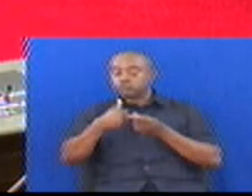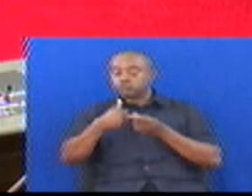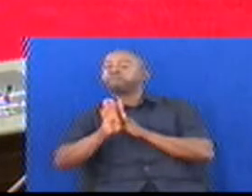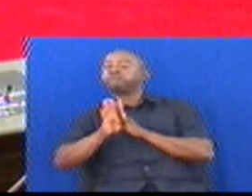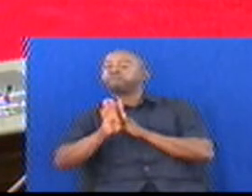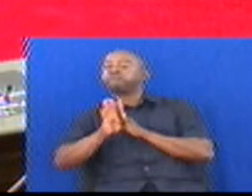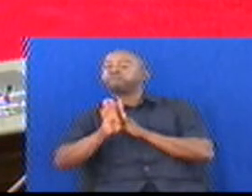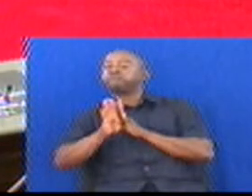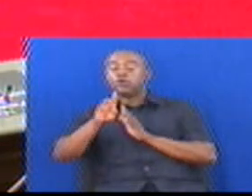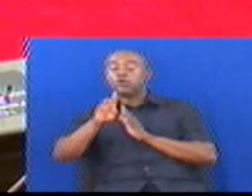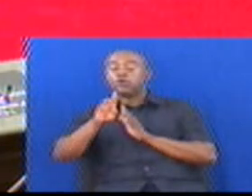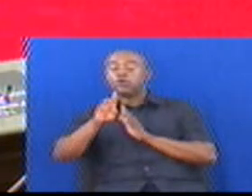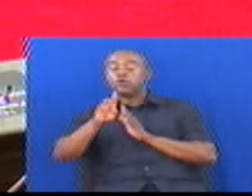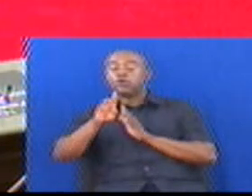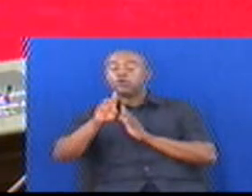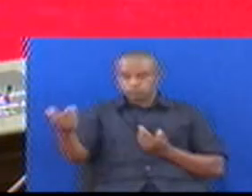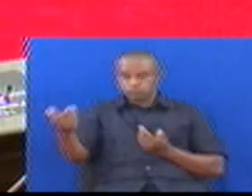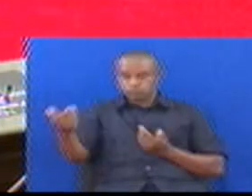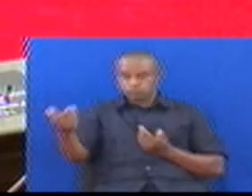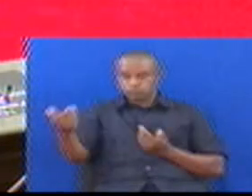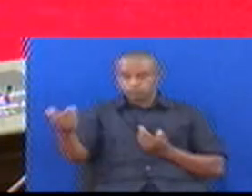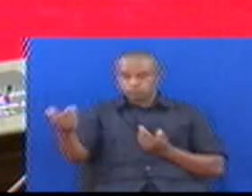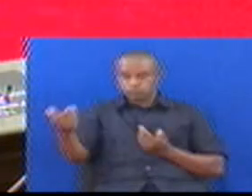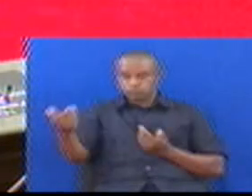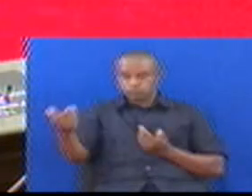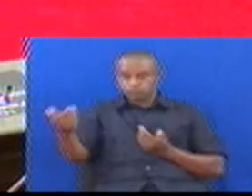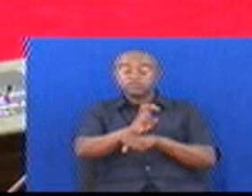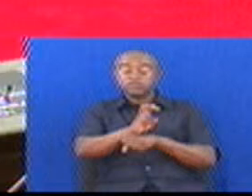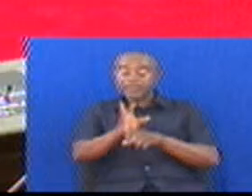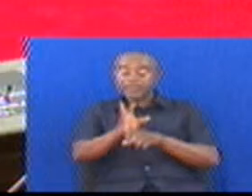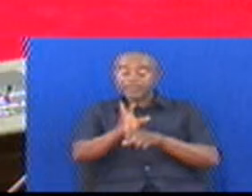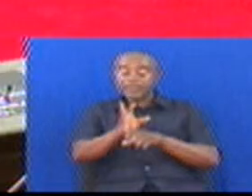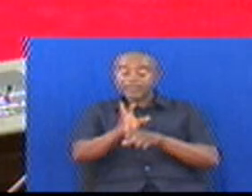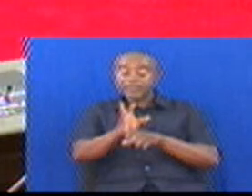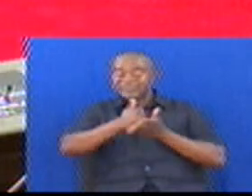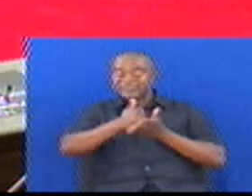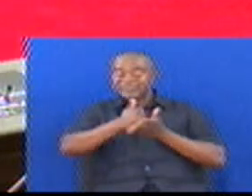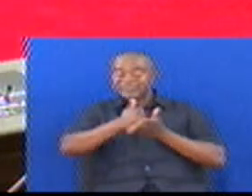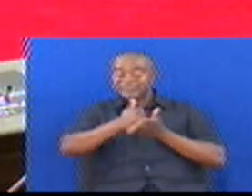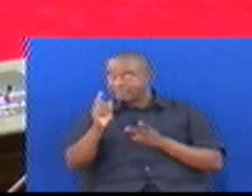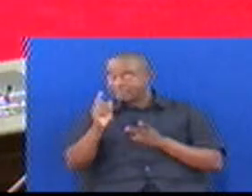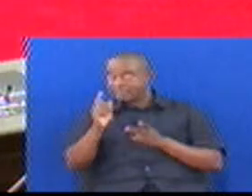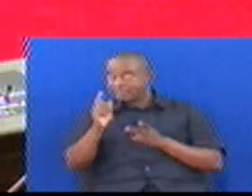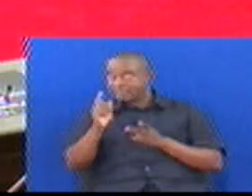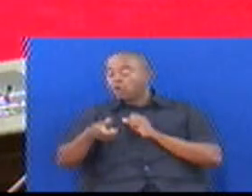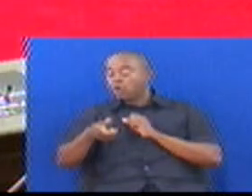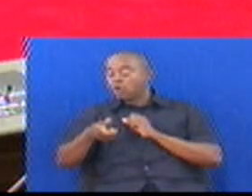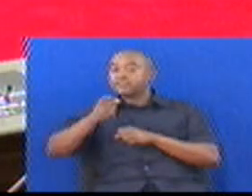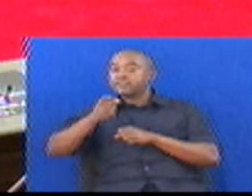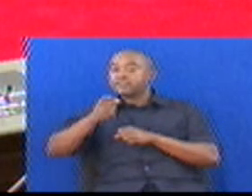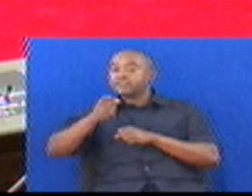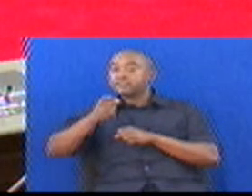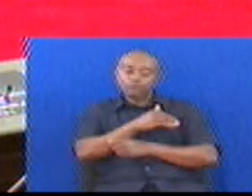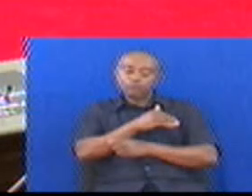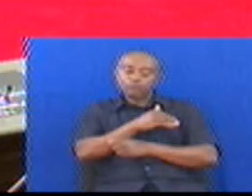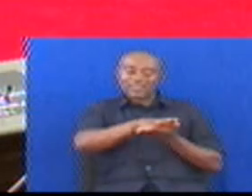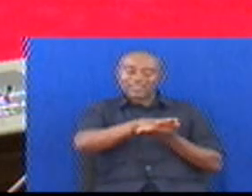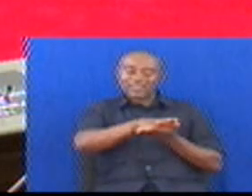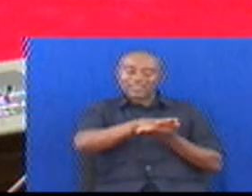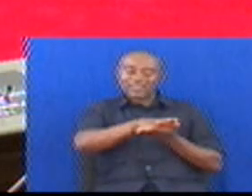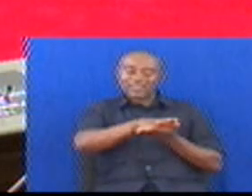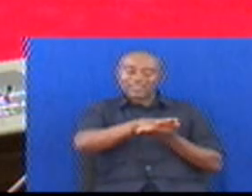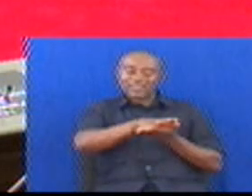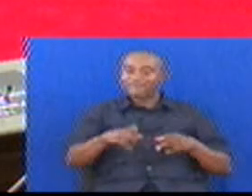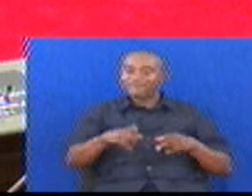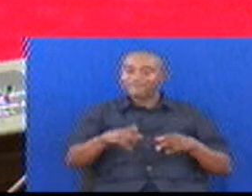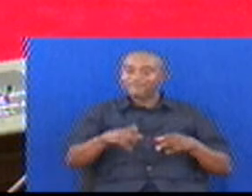wastani kwa kila Mtanzania, kusimamia na kuboresha sekta ya fedha, kuongeza upatikanaji wa huduma za msingi kama vile afya,